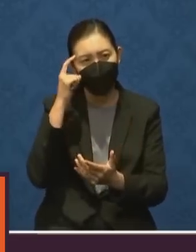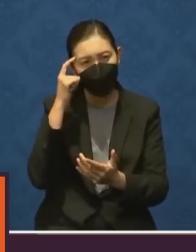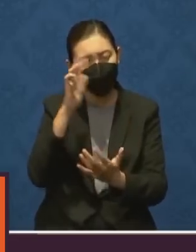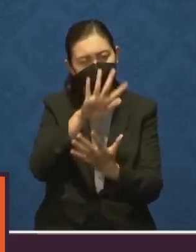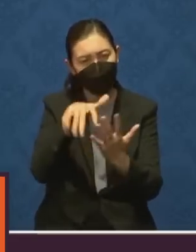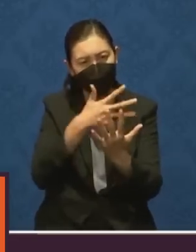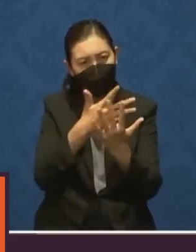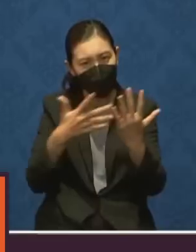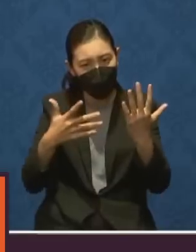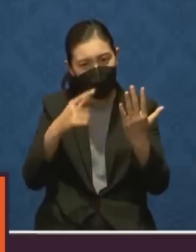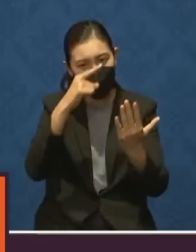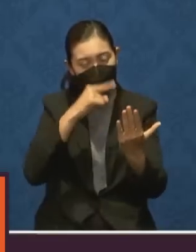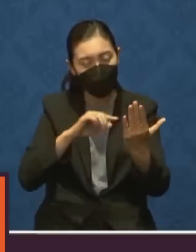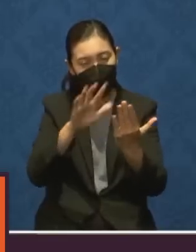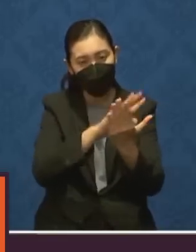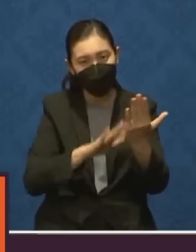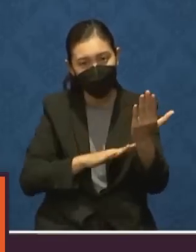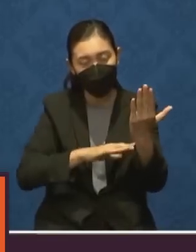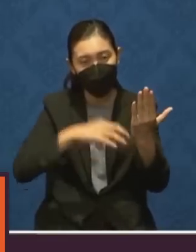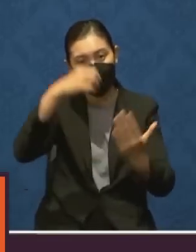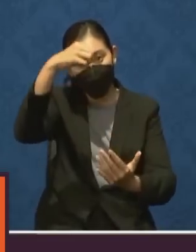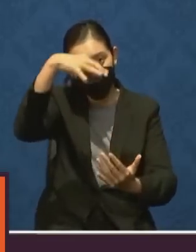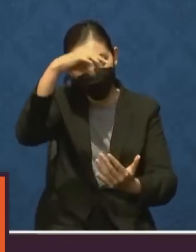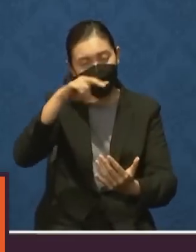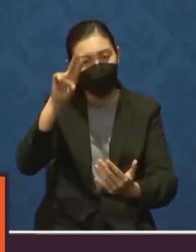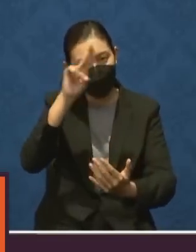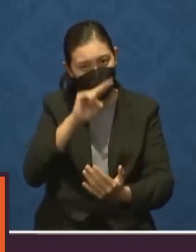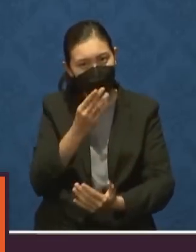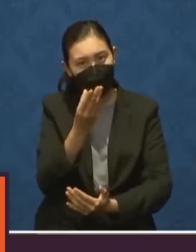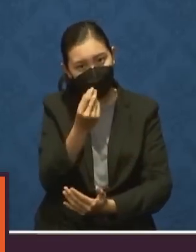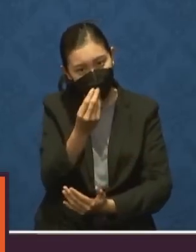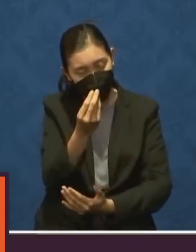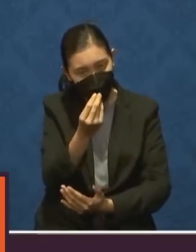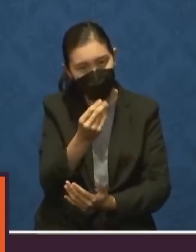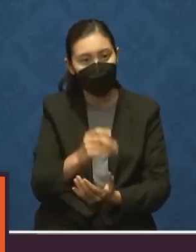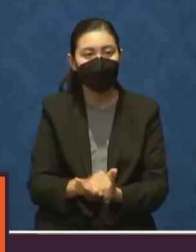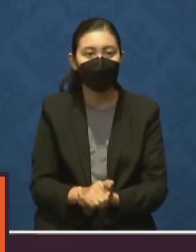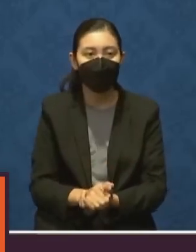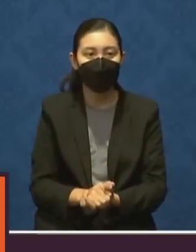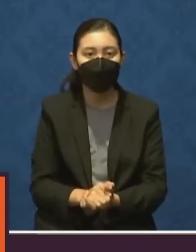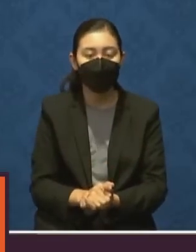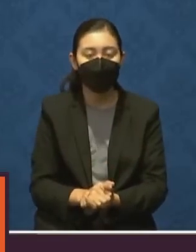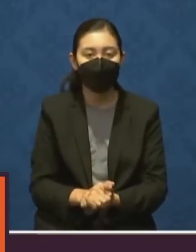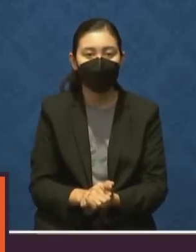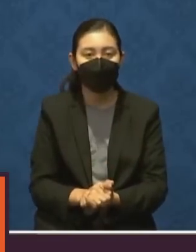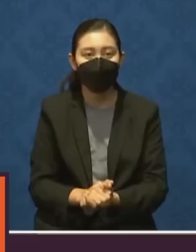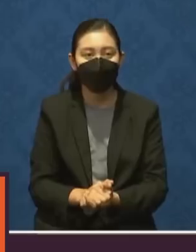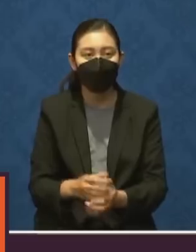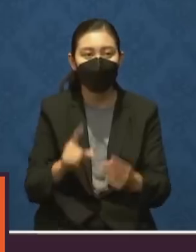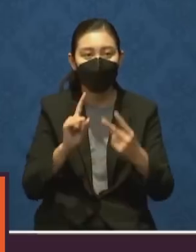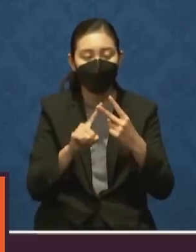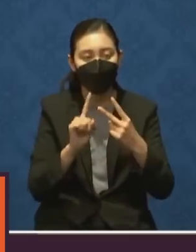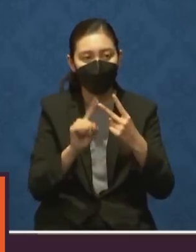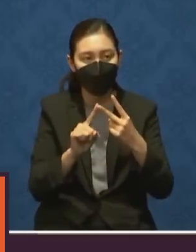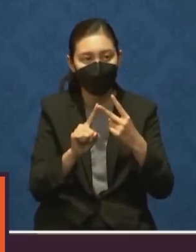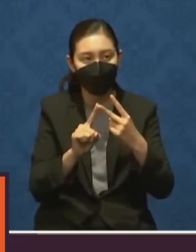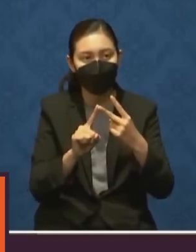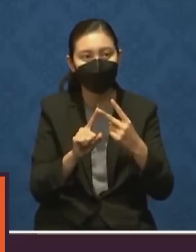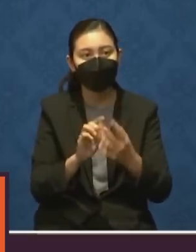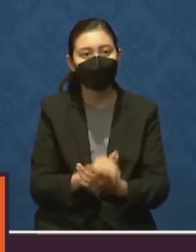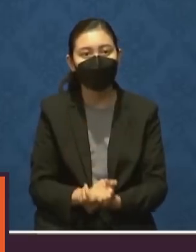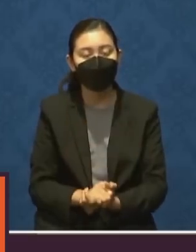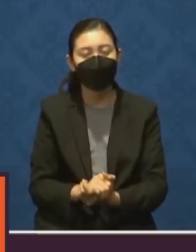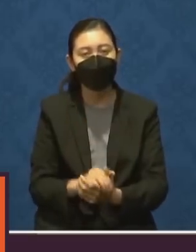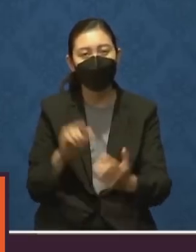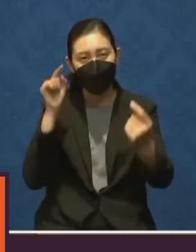เทศเี่ย ไ้สูเกนจิครัเพื่มาสขตอนท 2 ครัอไมใช่ครัอะไรล คัตท 2 ครับก็คือว่าในตั้ง